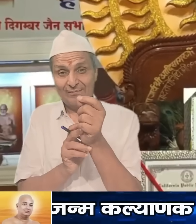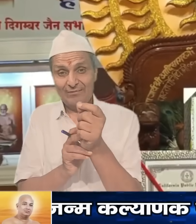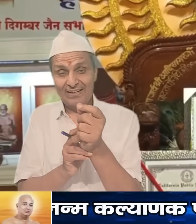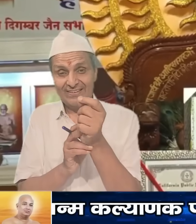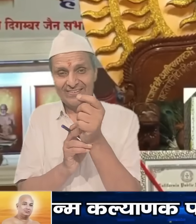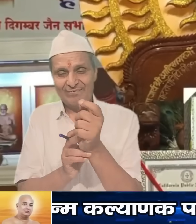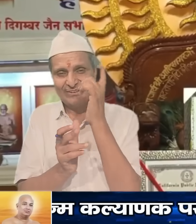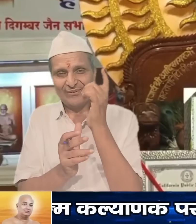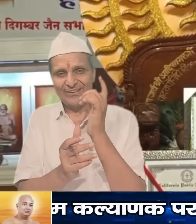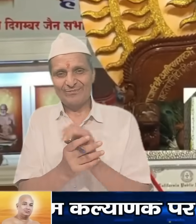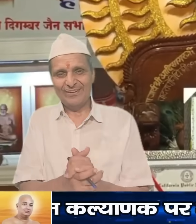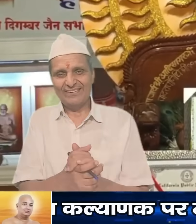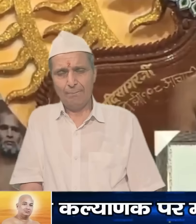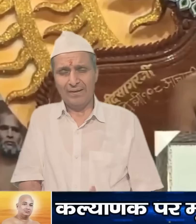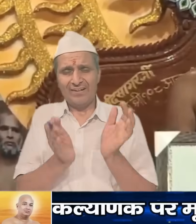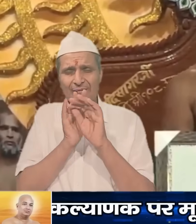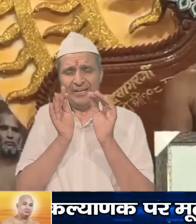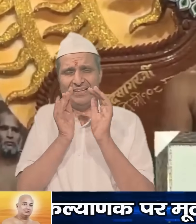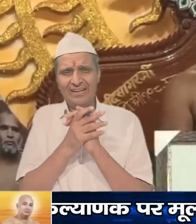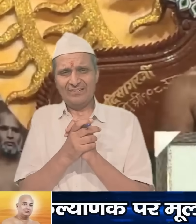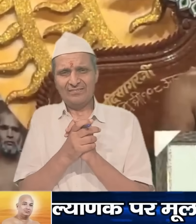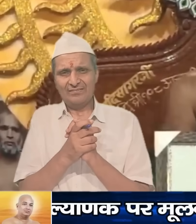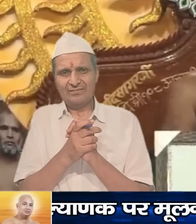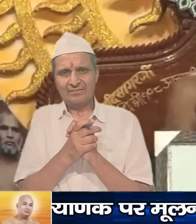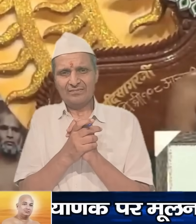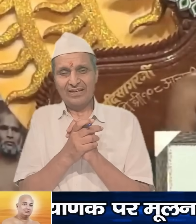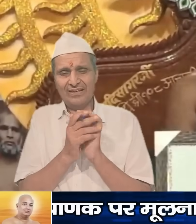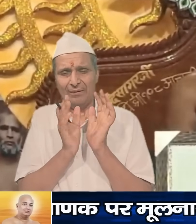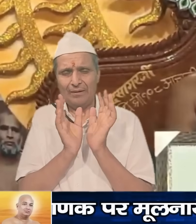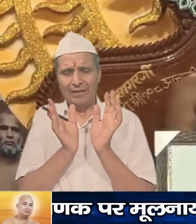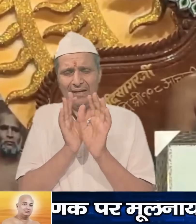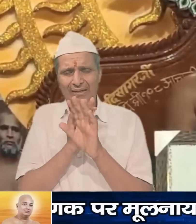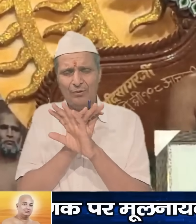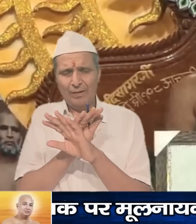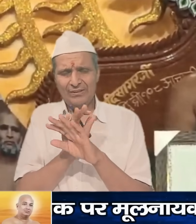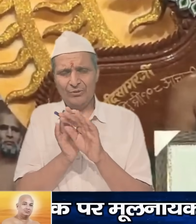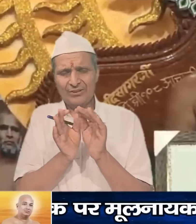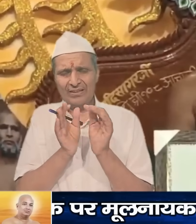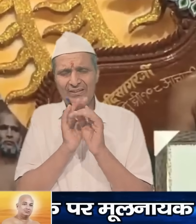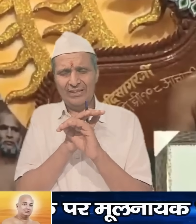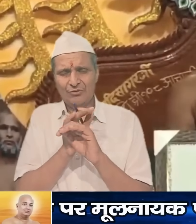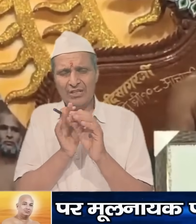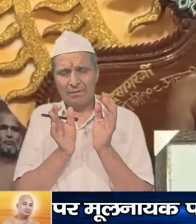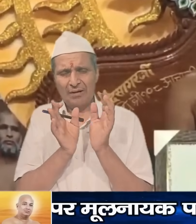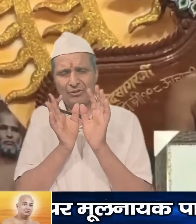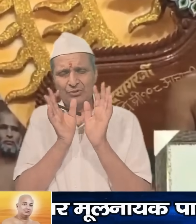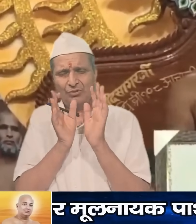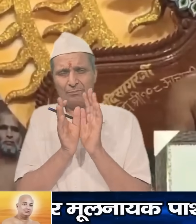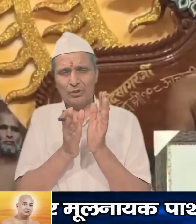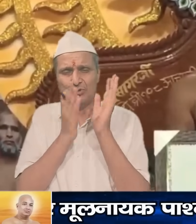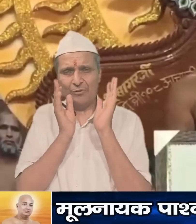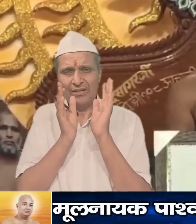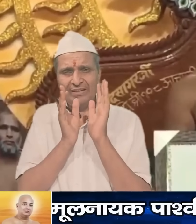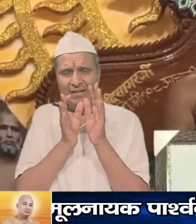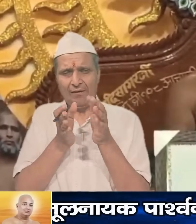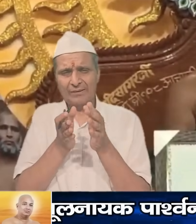कम सामने वाले के सामर्थ्य के अनुसार बोले। पर गजब यह नहीं था कि इन उपाधियों से डिग्रियों से प्रमाणों से कुछ नहीं होता,